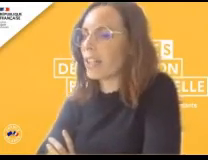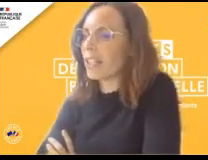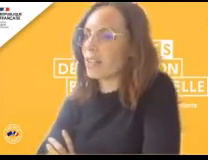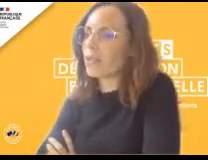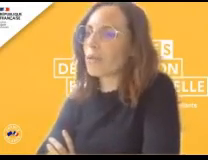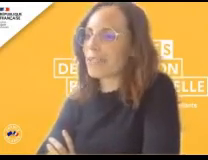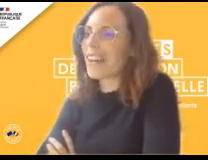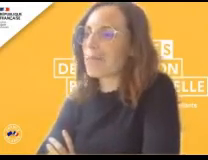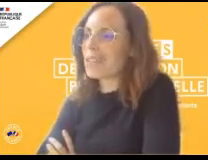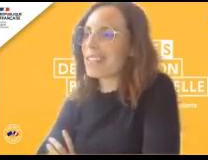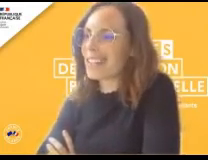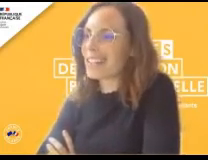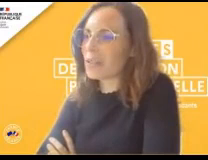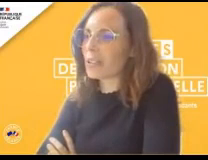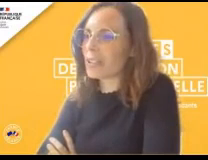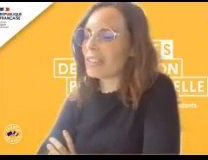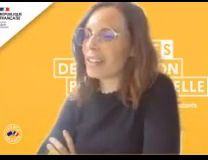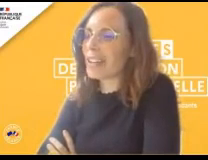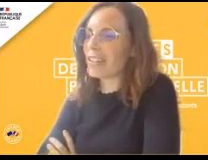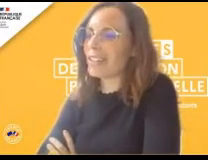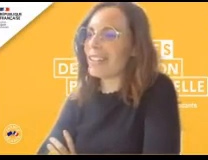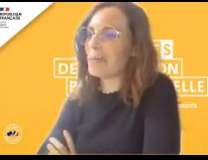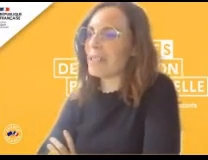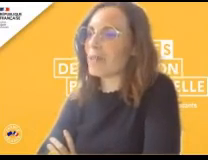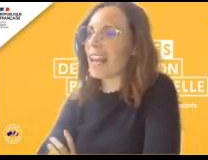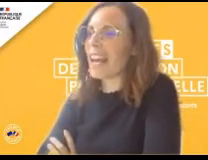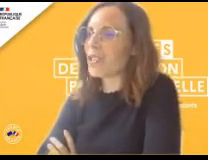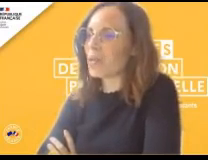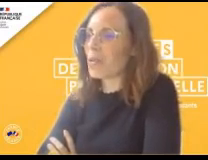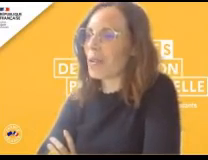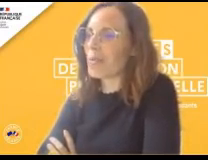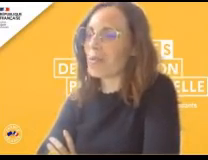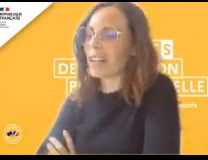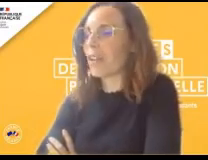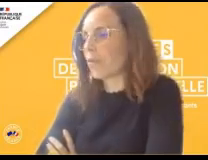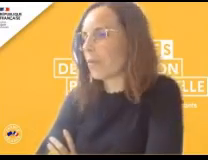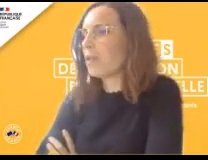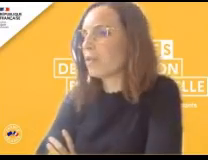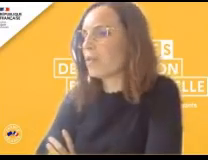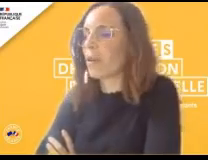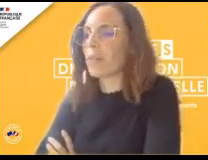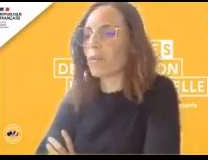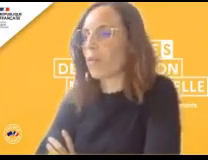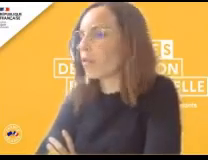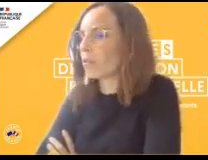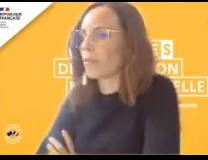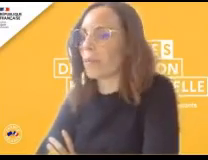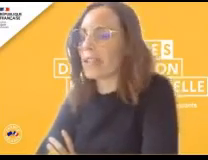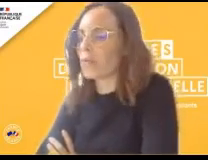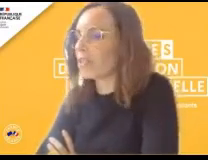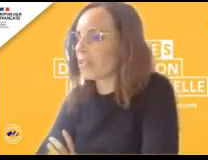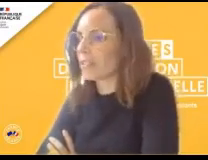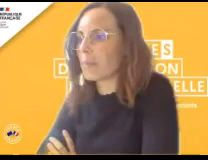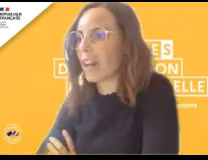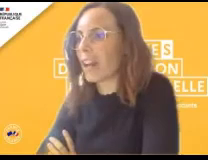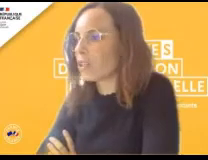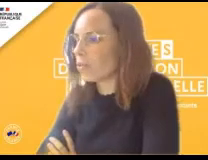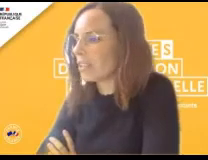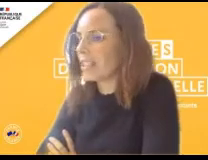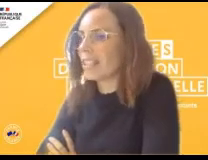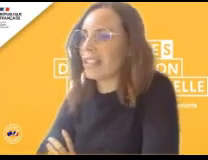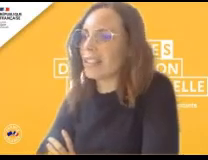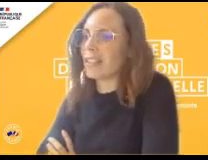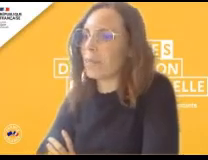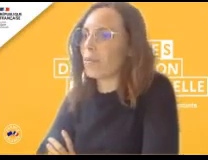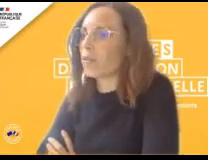d'emploi. Et donc, on est amené à les orienter vers les maisons de la région pour être informés notamment sur l'offre de formation financée par la